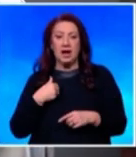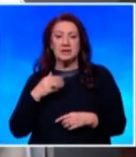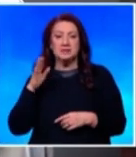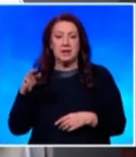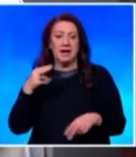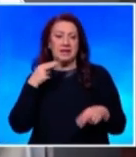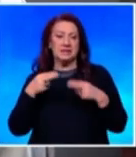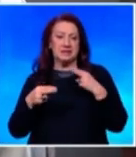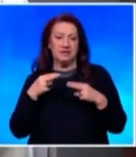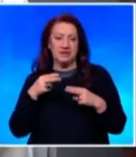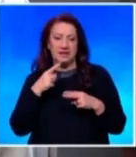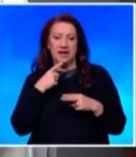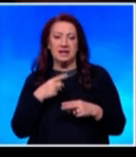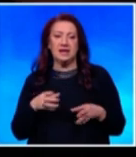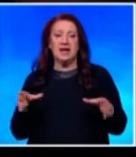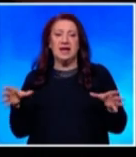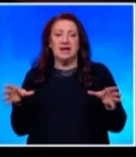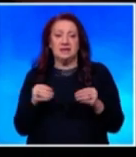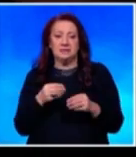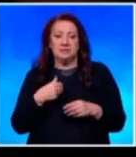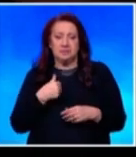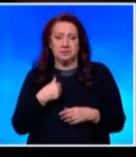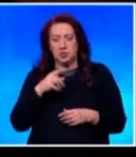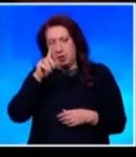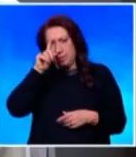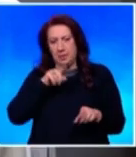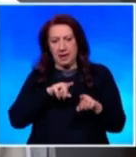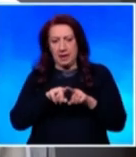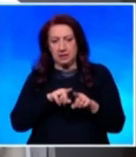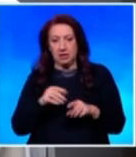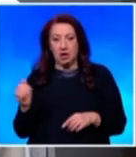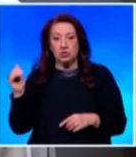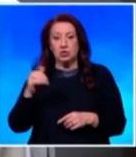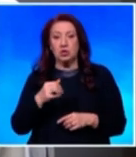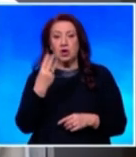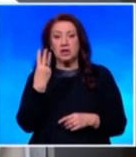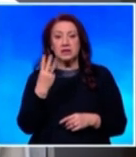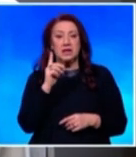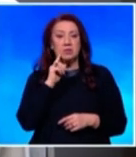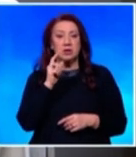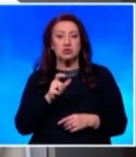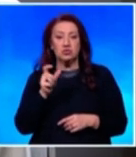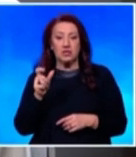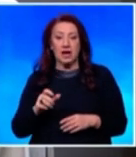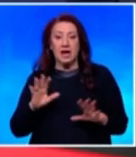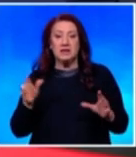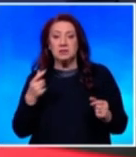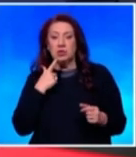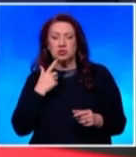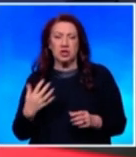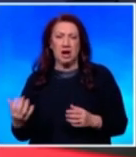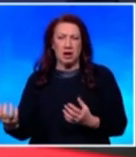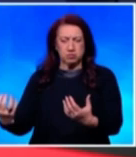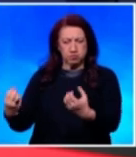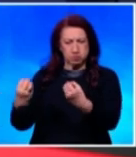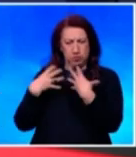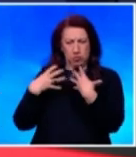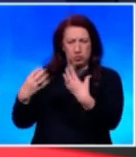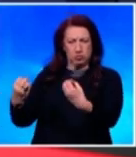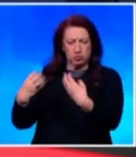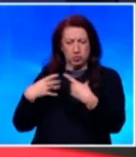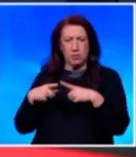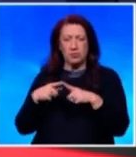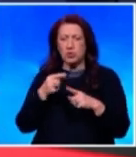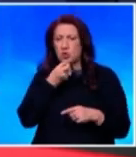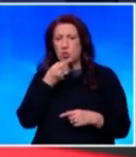което бяха мои приятелки дойдоха трима човека и почнаха да ме нападат че съм българин само словесно